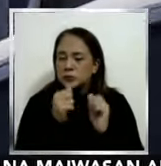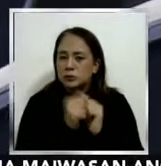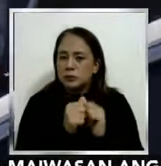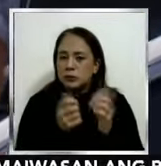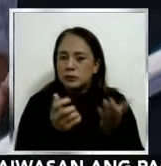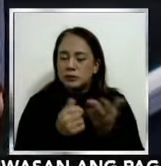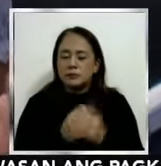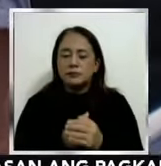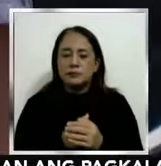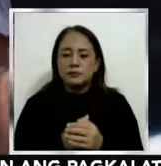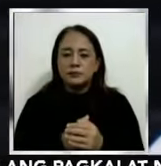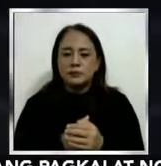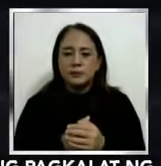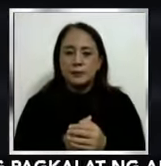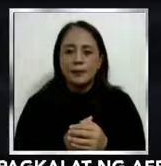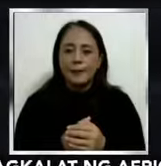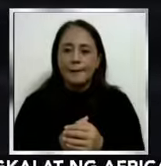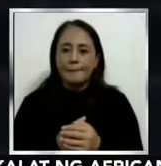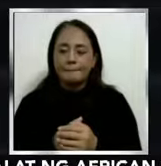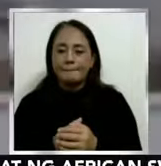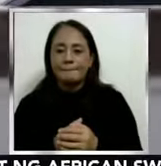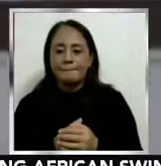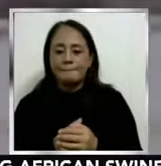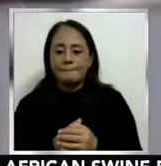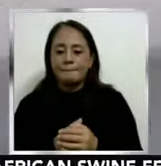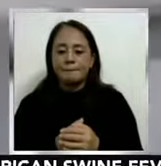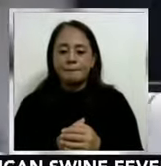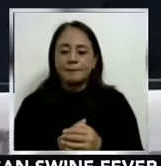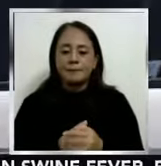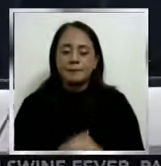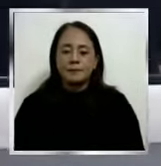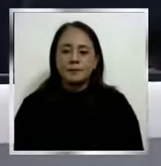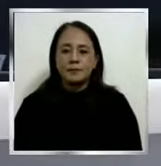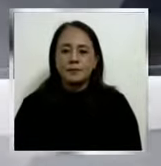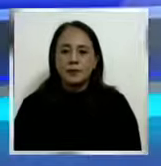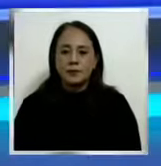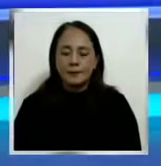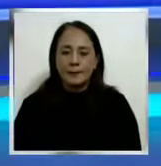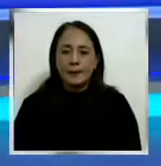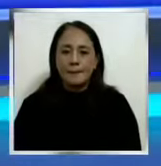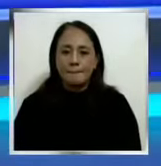sa GMA Integrated News, Emil Sumangil, Nakatutok, 24 Oras.